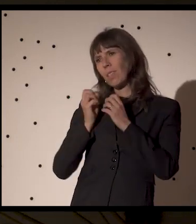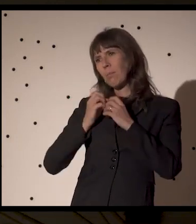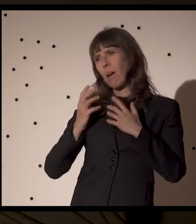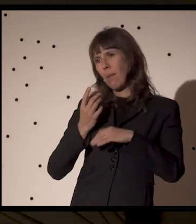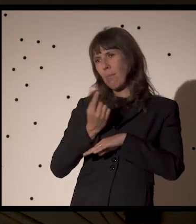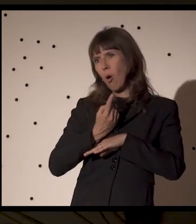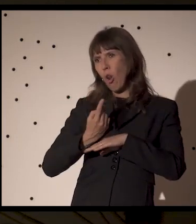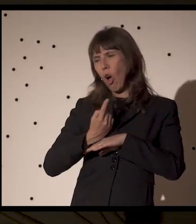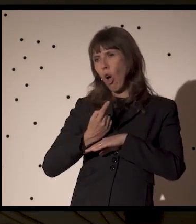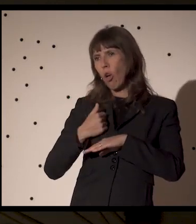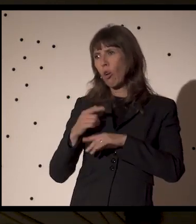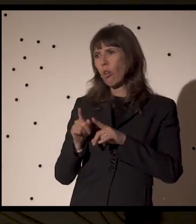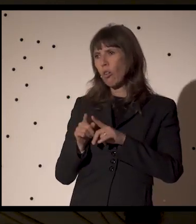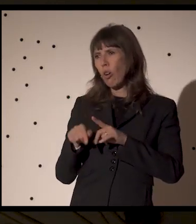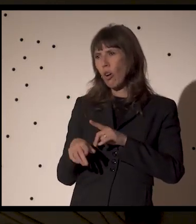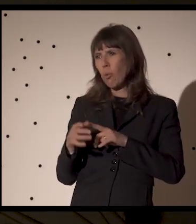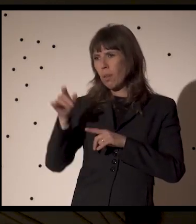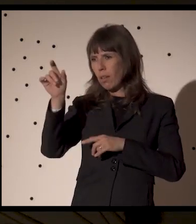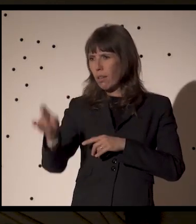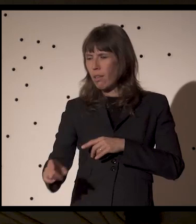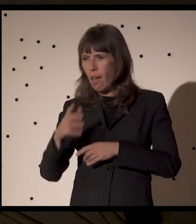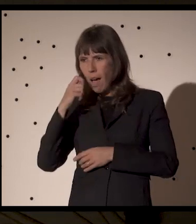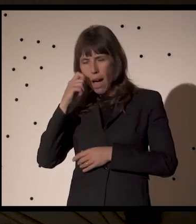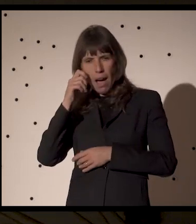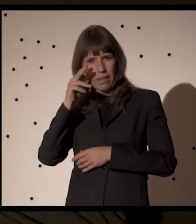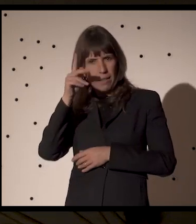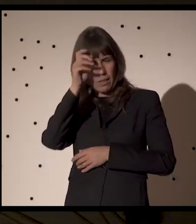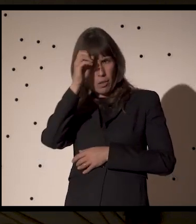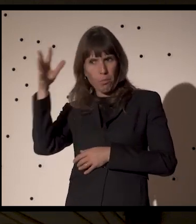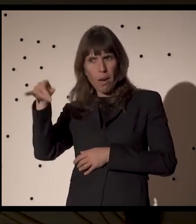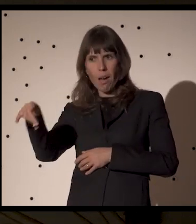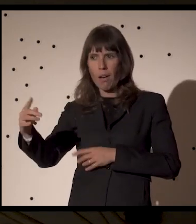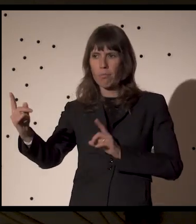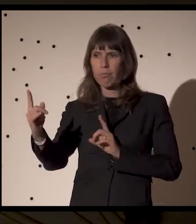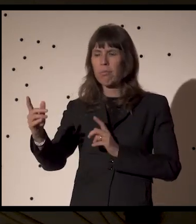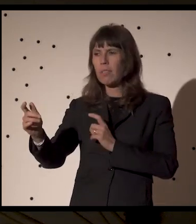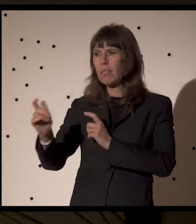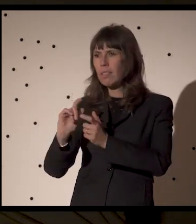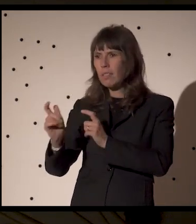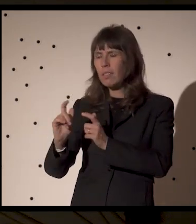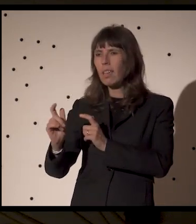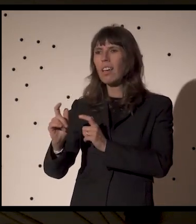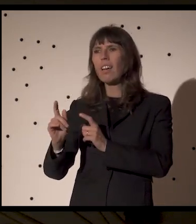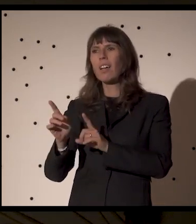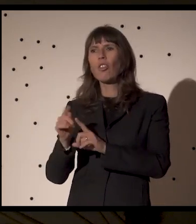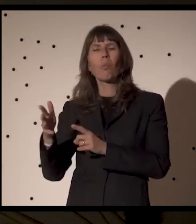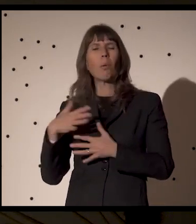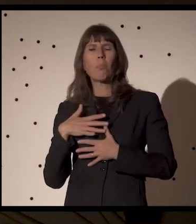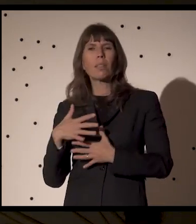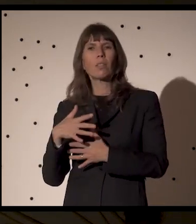per la musica dodecafonica si scontra i dialoga con la passione invece per la grande